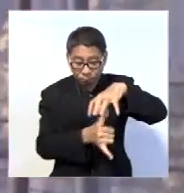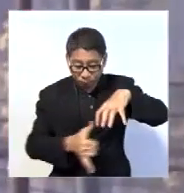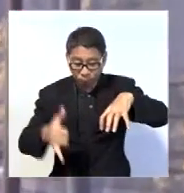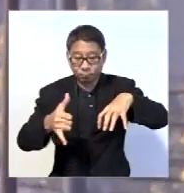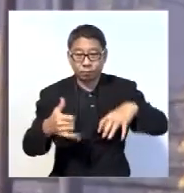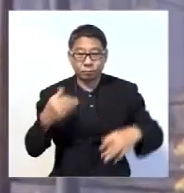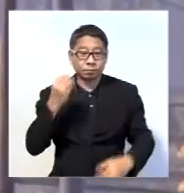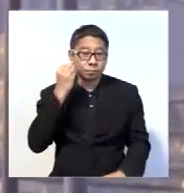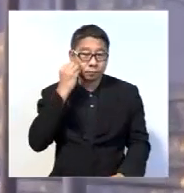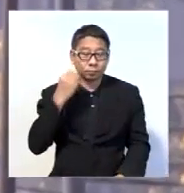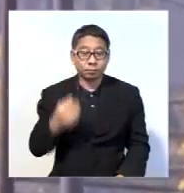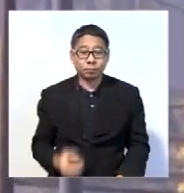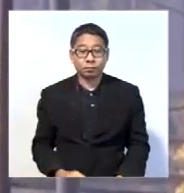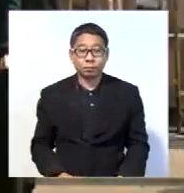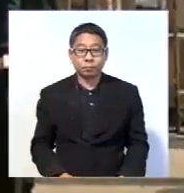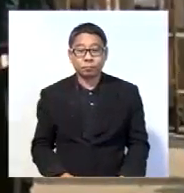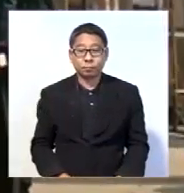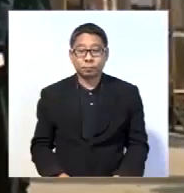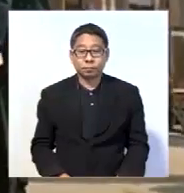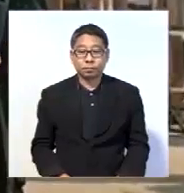อาคารหรือบ้านพักค่ะ